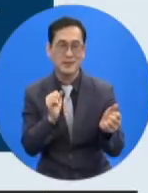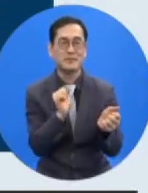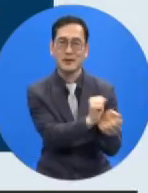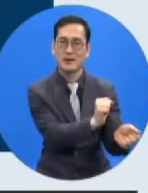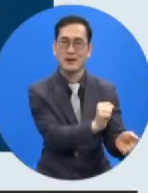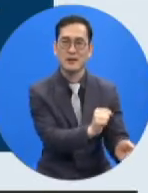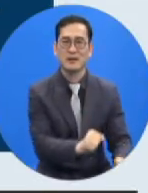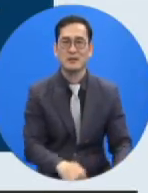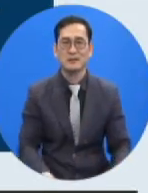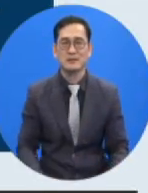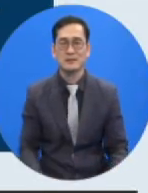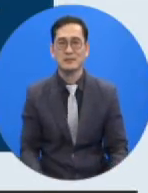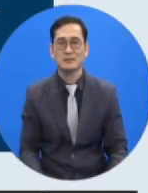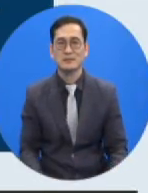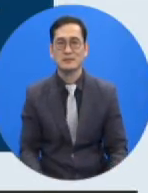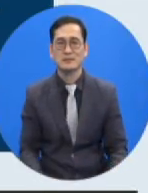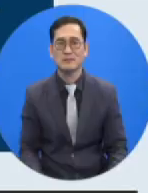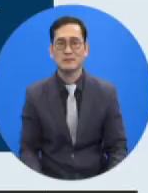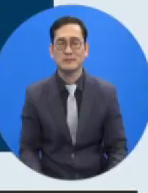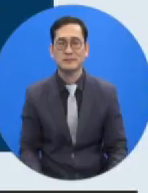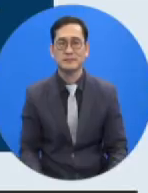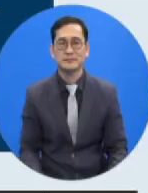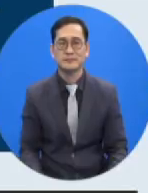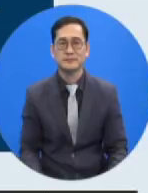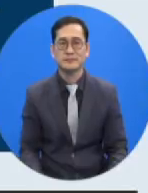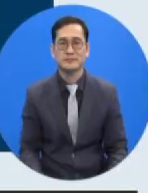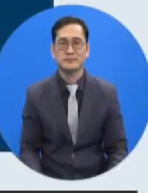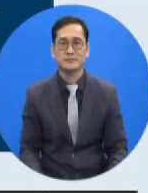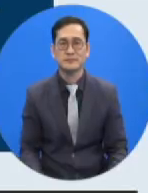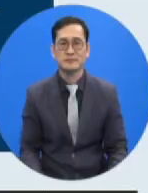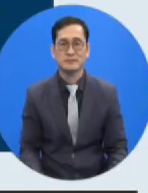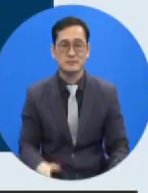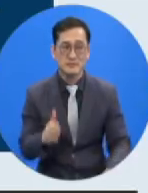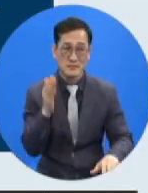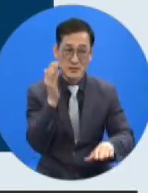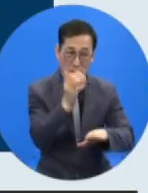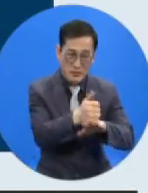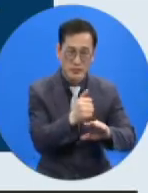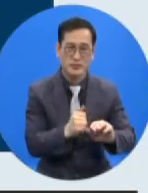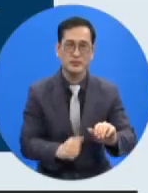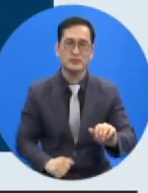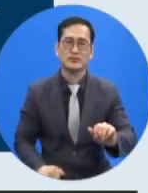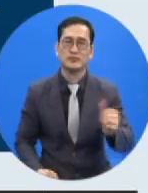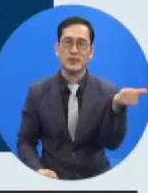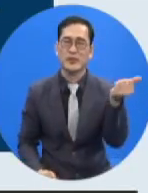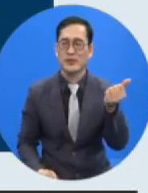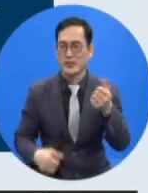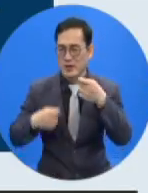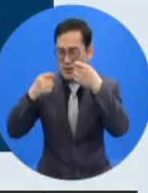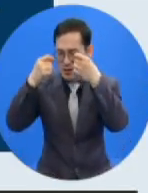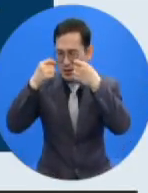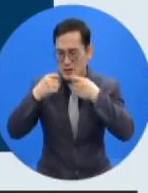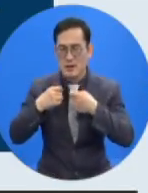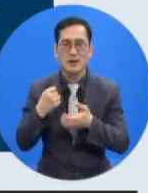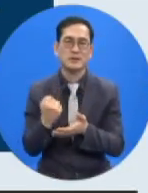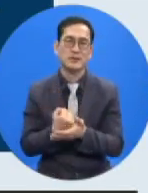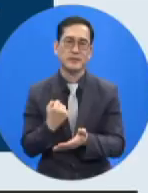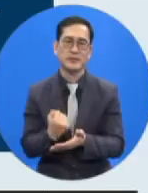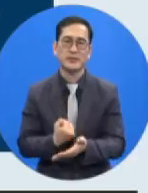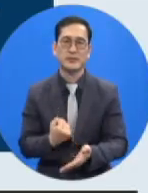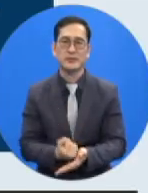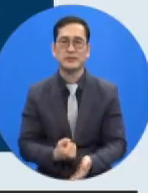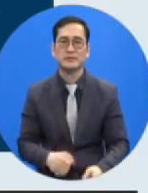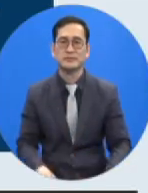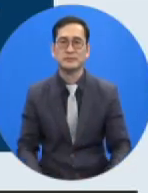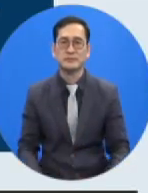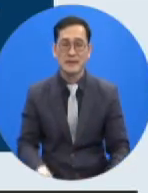남편은 하필 폐암투병이었고 하필 사망을 한 겁니다. 너무나도 너무나도 가슴이 아픕니다.